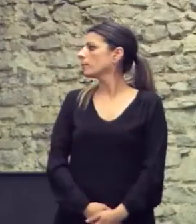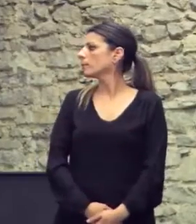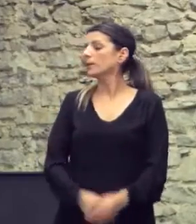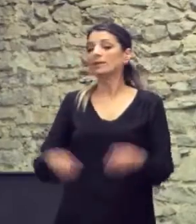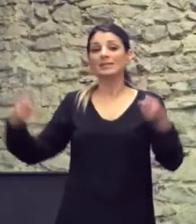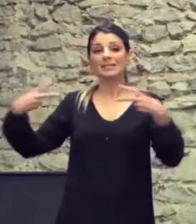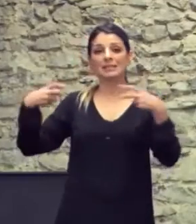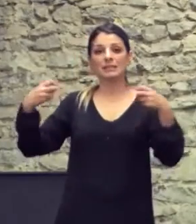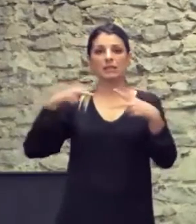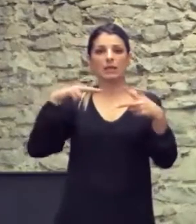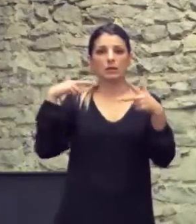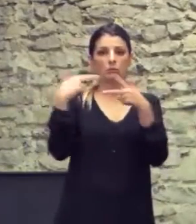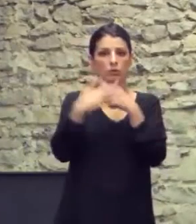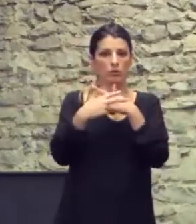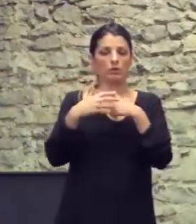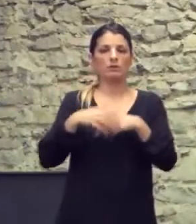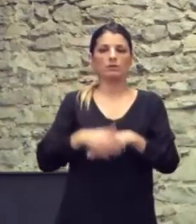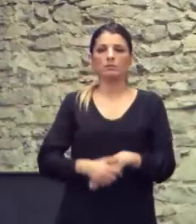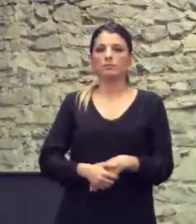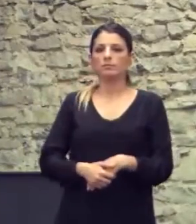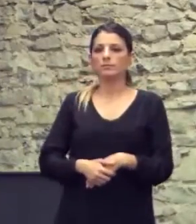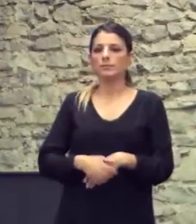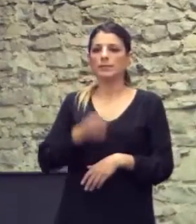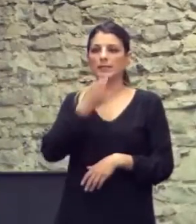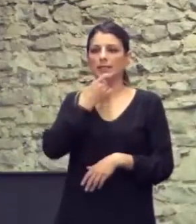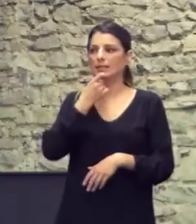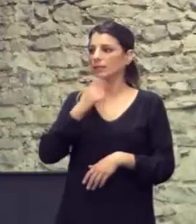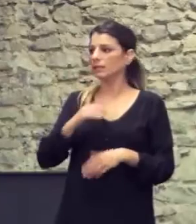Azpitituluak euskeraz goiko aldean, inglesez beko aldean.